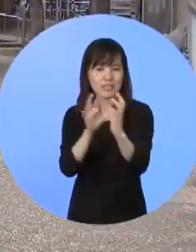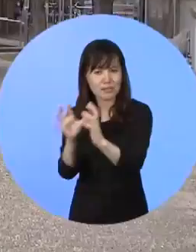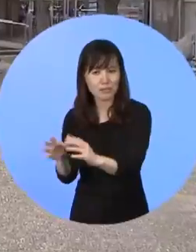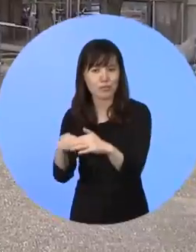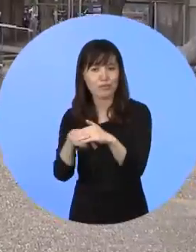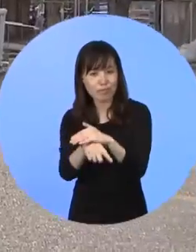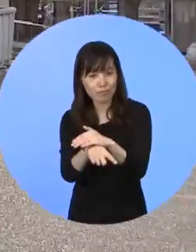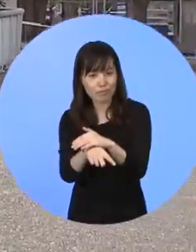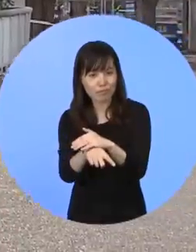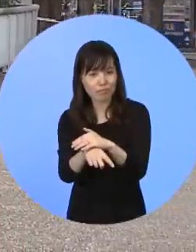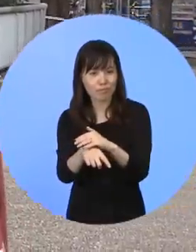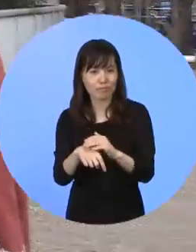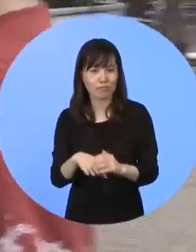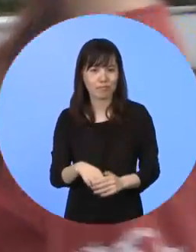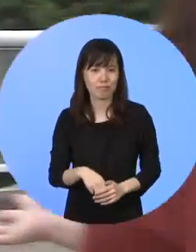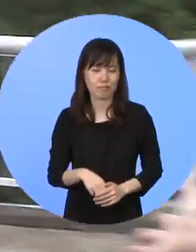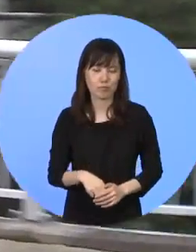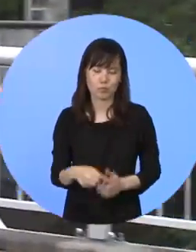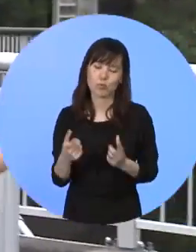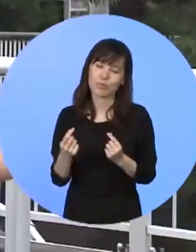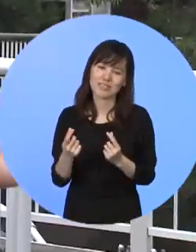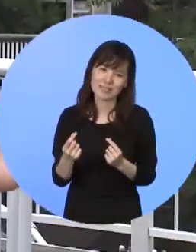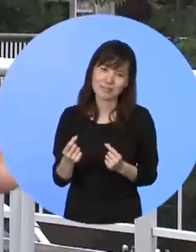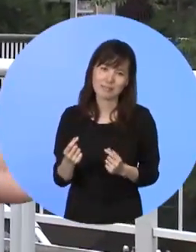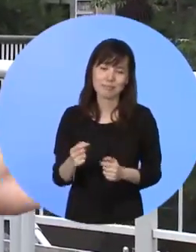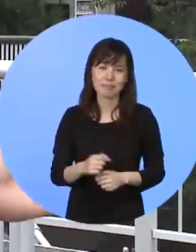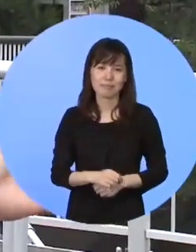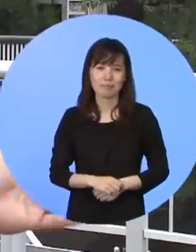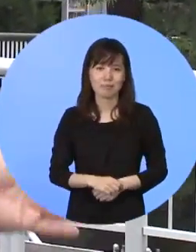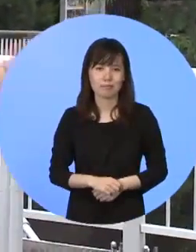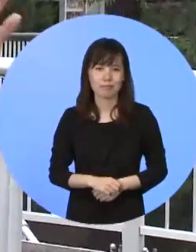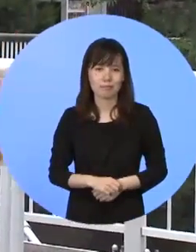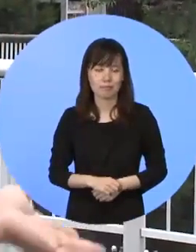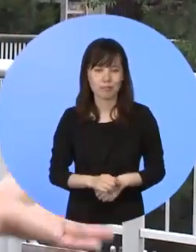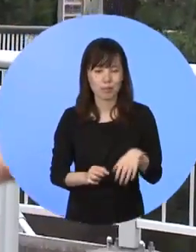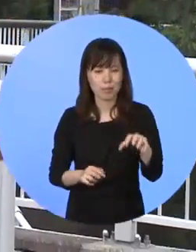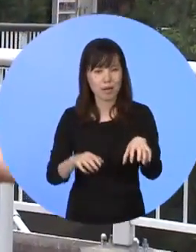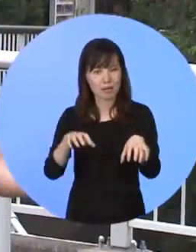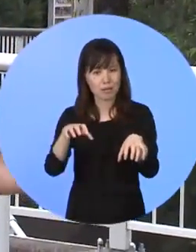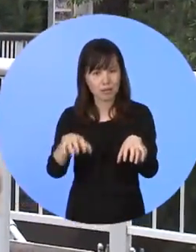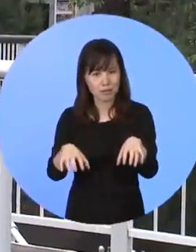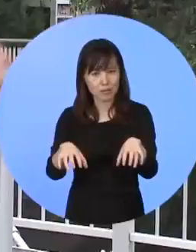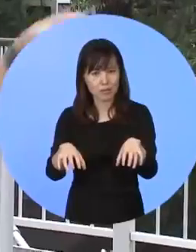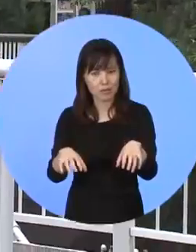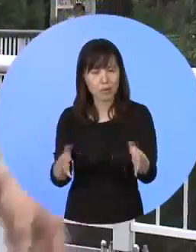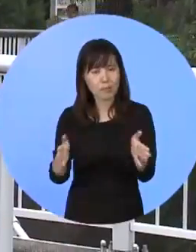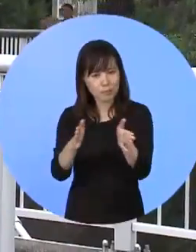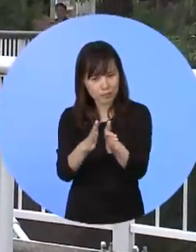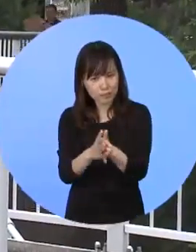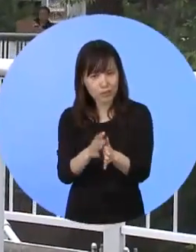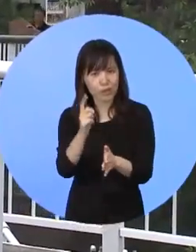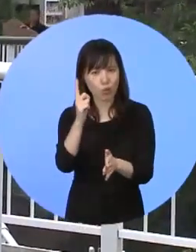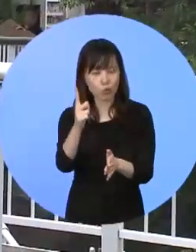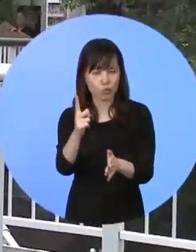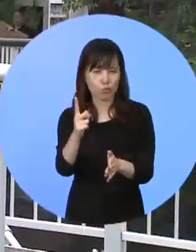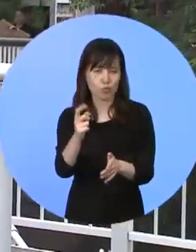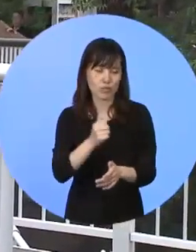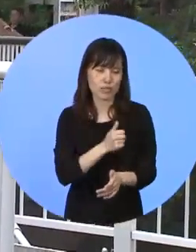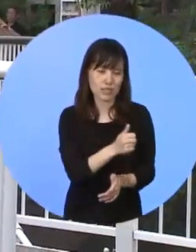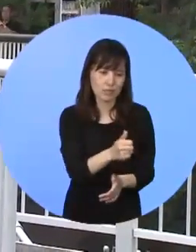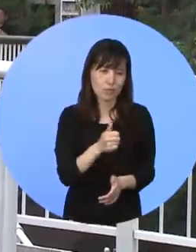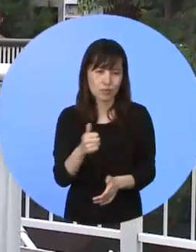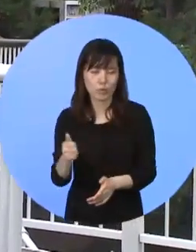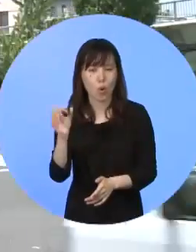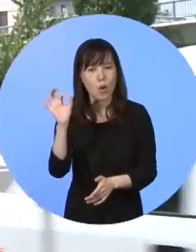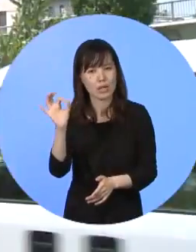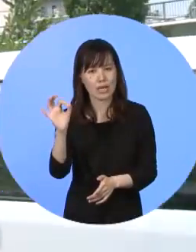に行かれてたということですか？ え、多分そういうことで、これはあの2つの近隣センターでもう1つの近隣センターのように設計